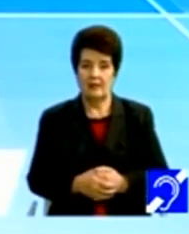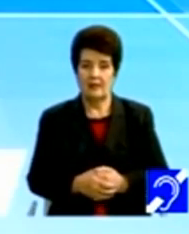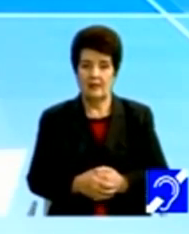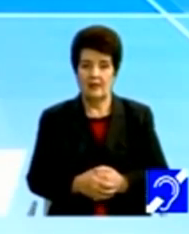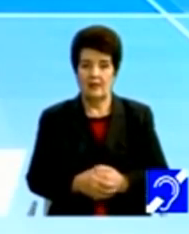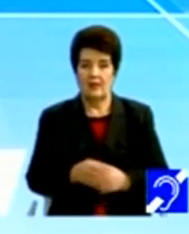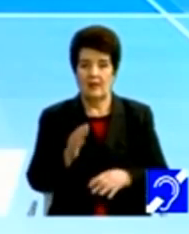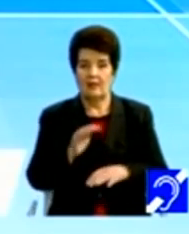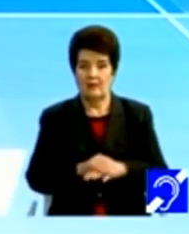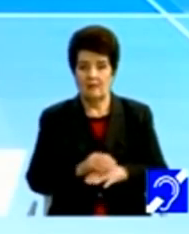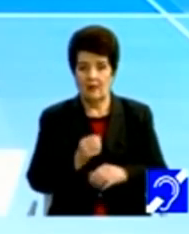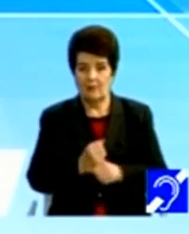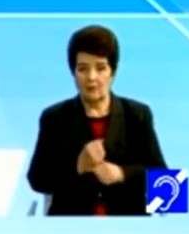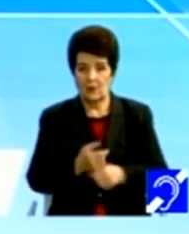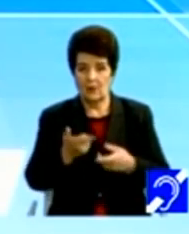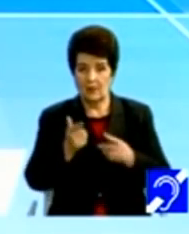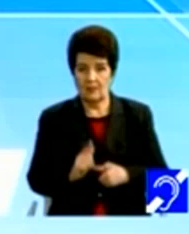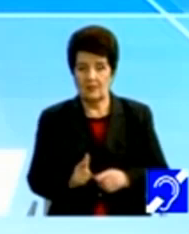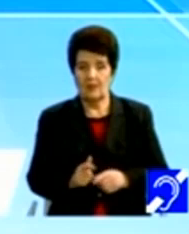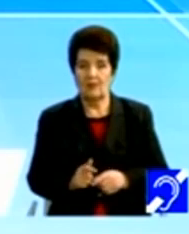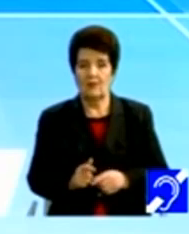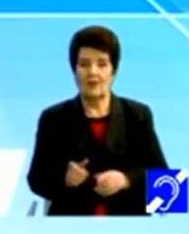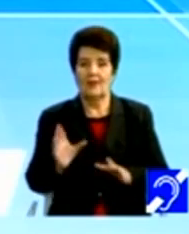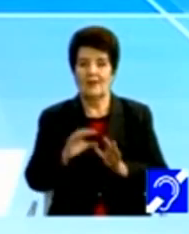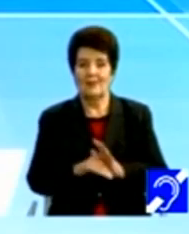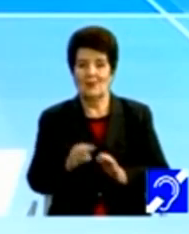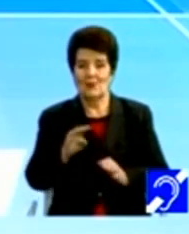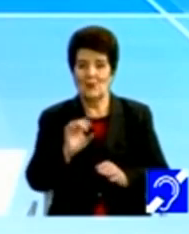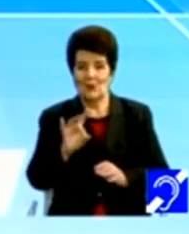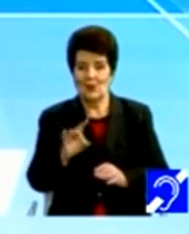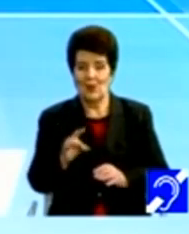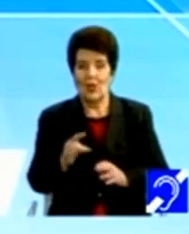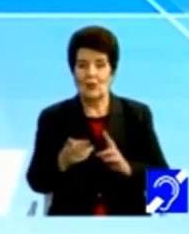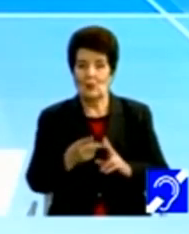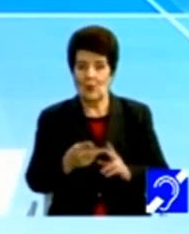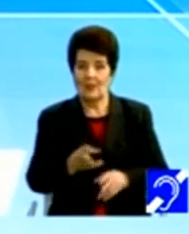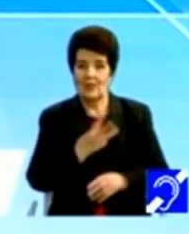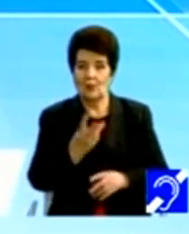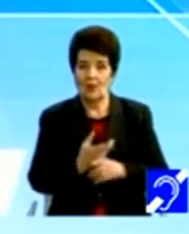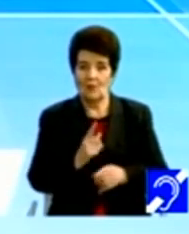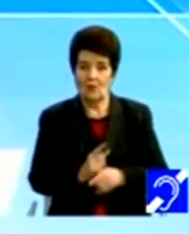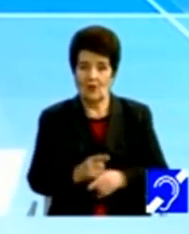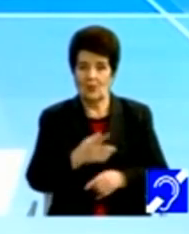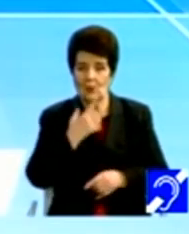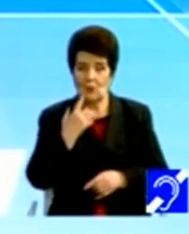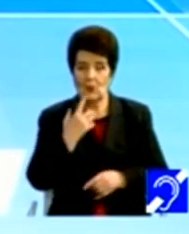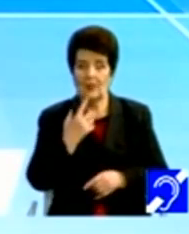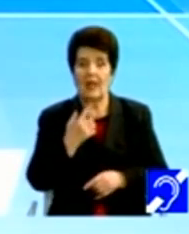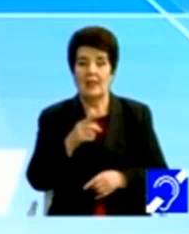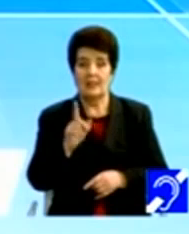pe ideea faptului că dacă Țicu Octavian nu intră în turul 2, ceea ce ne dorim foarte mult... Vom susține un